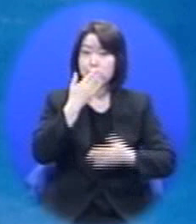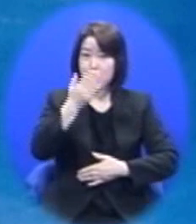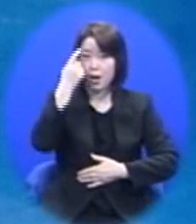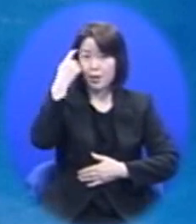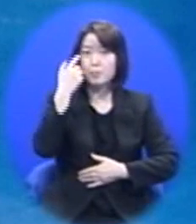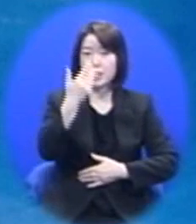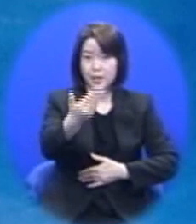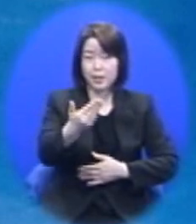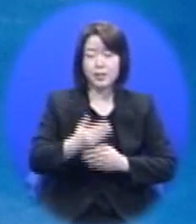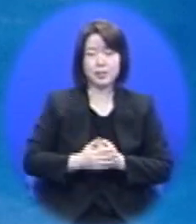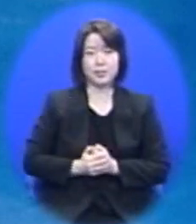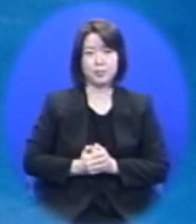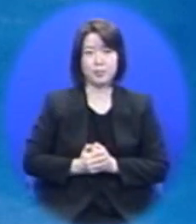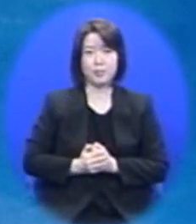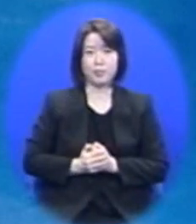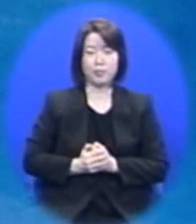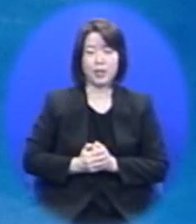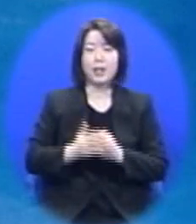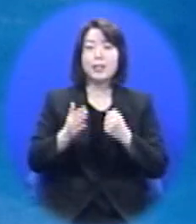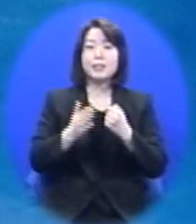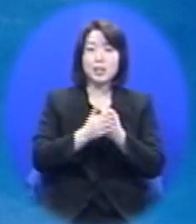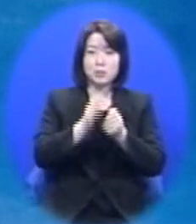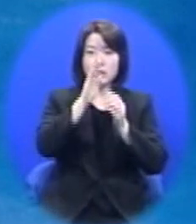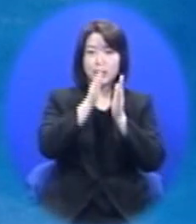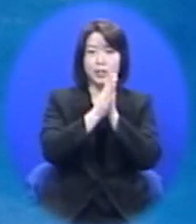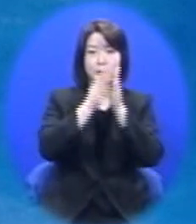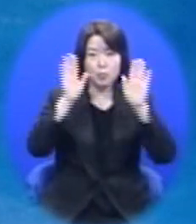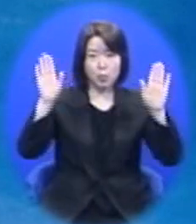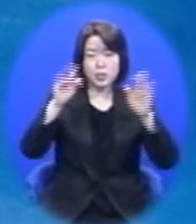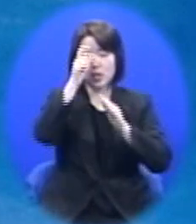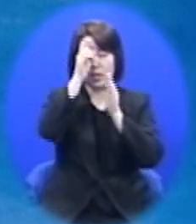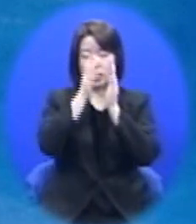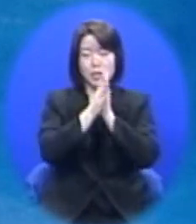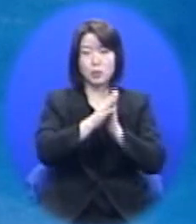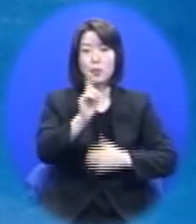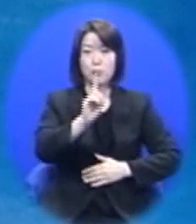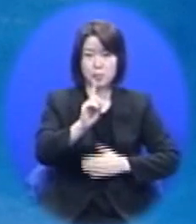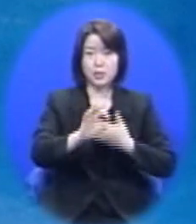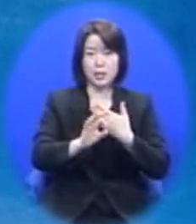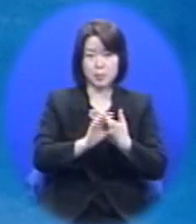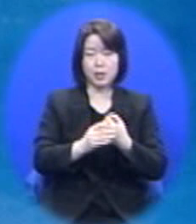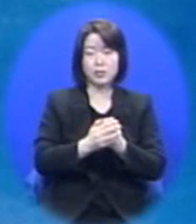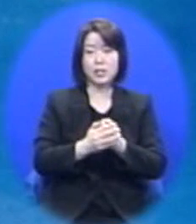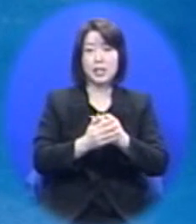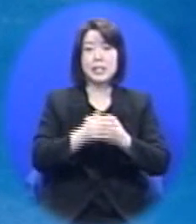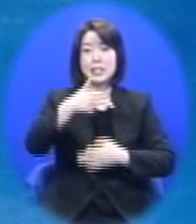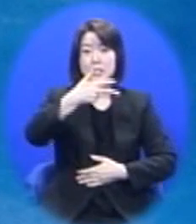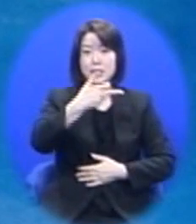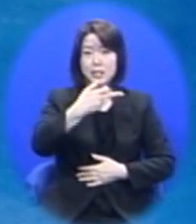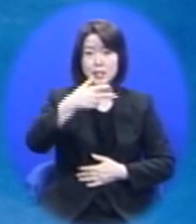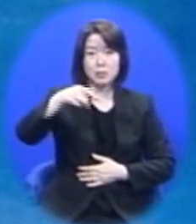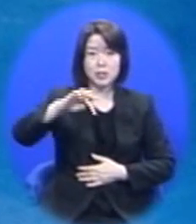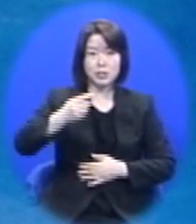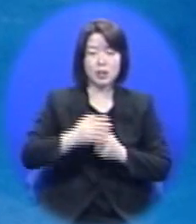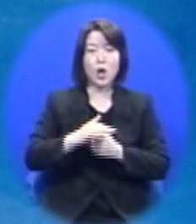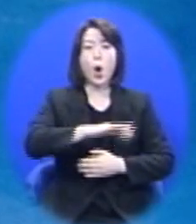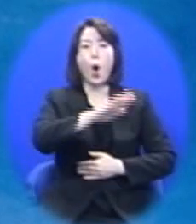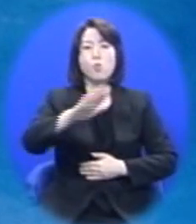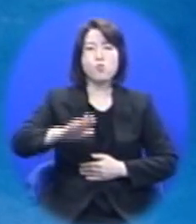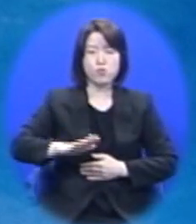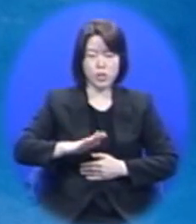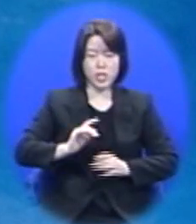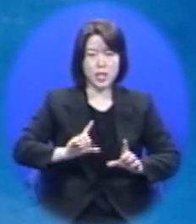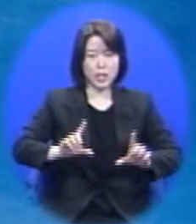있겠습니까? 그래서 모세가 이렇게 기도합니다. 12절에 우리에게 우리의 날을 세는 법을